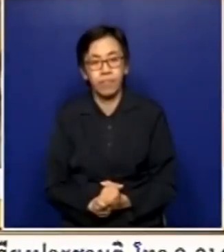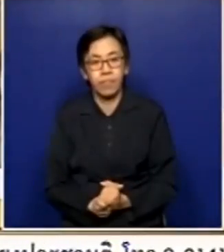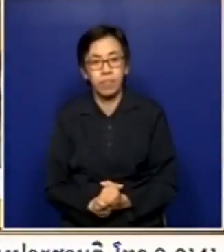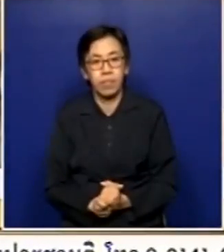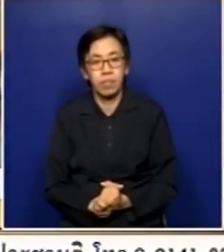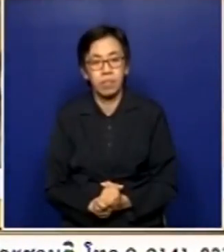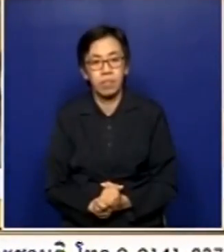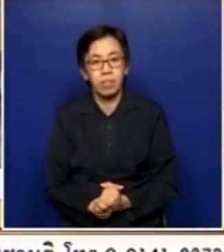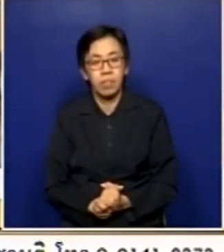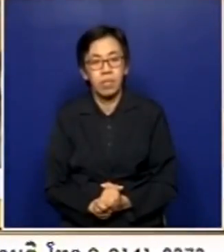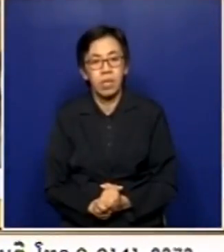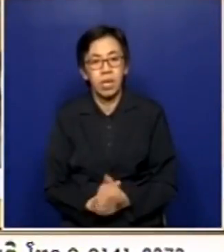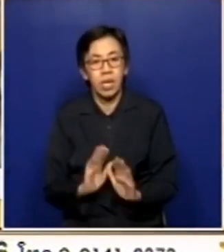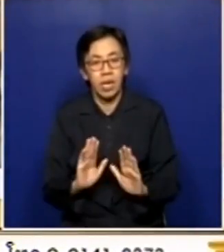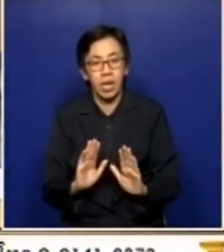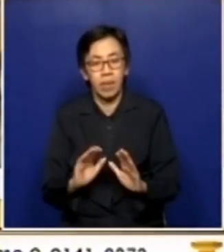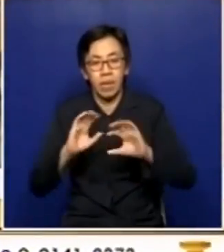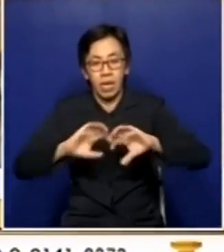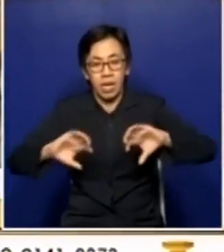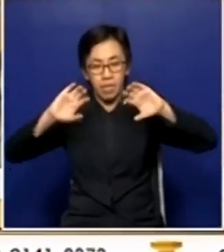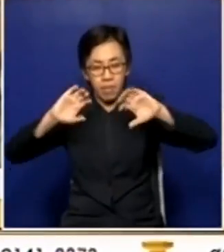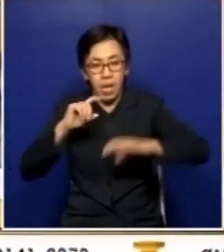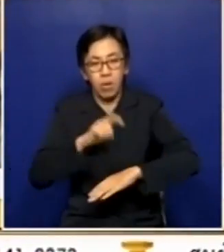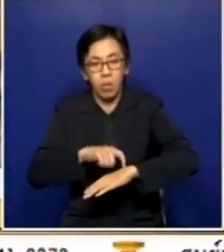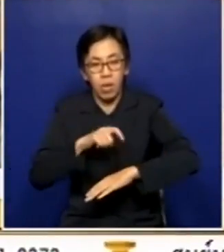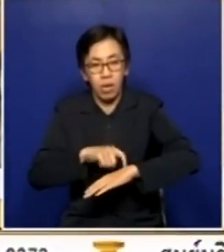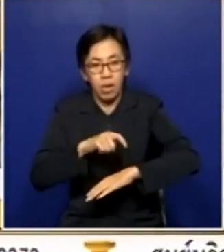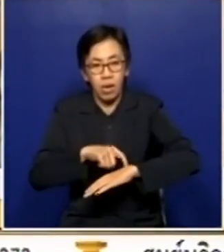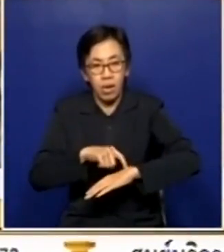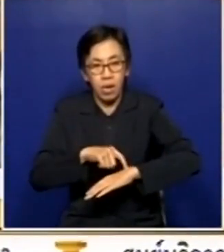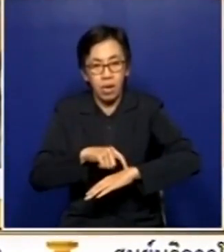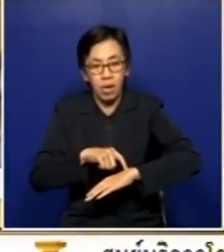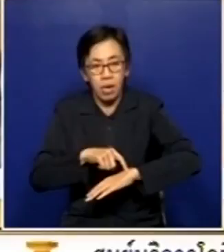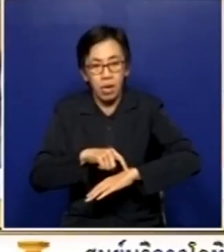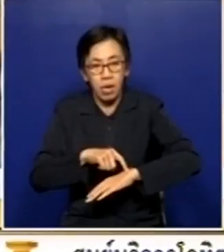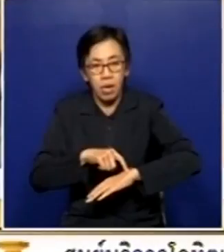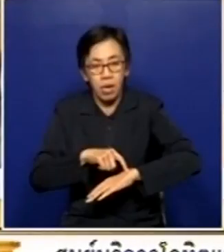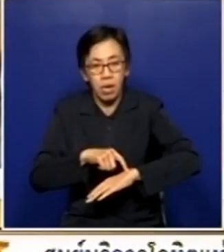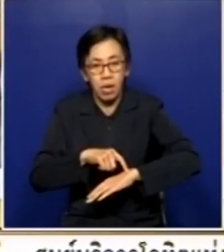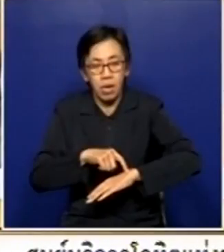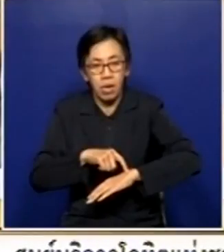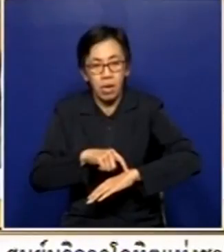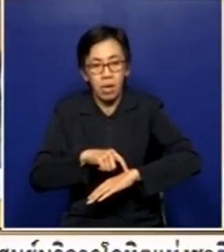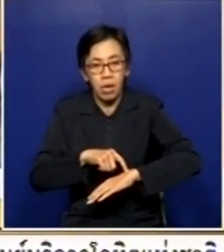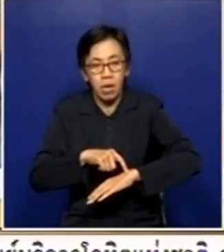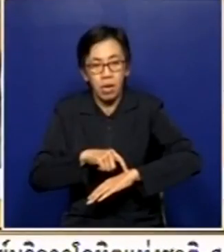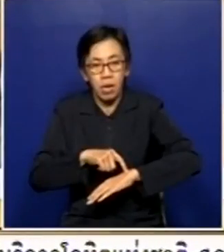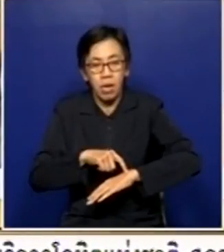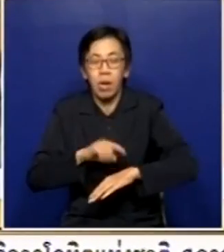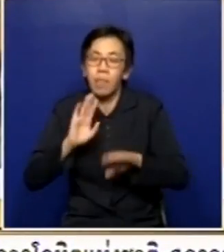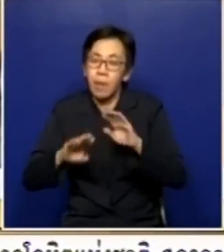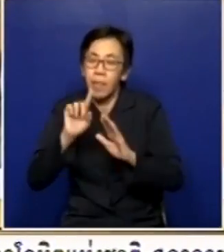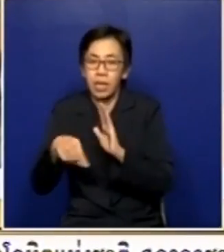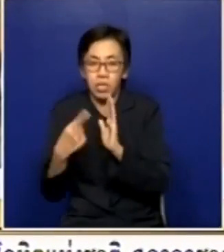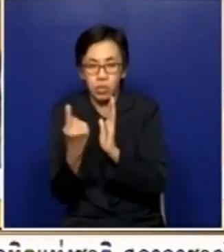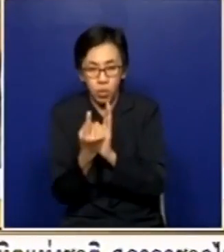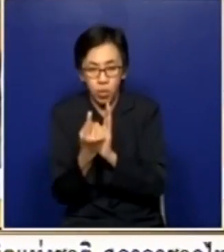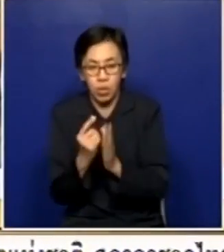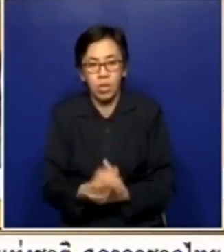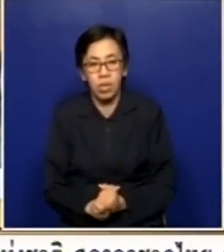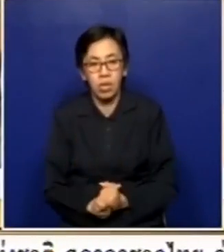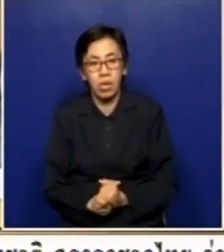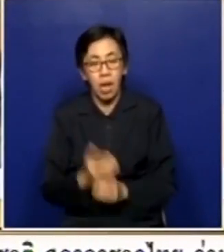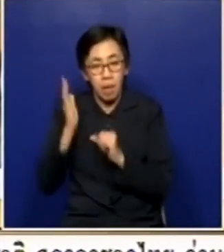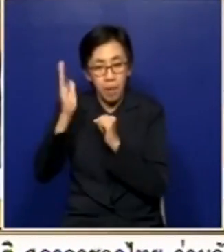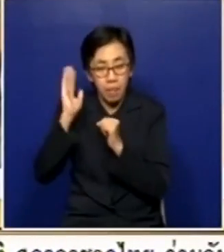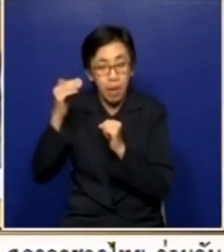หมอเดี๋ยวนะครับส่วนรัฐบาลนั้นมีเวลาอยู่กับอีกประมาณไม่ถึง 1ชั่วโมงมีคนนะ